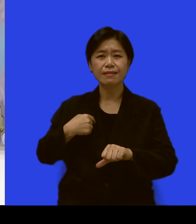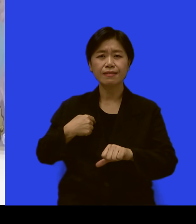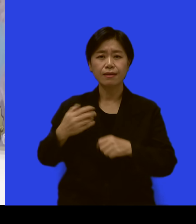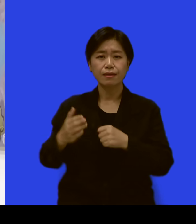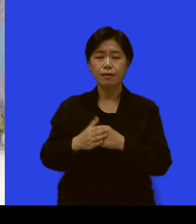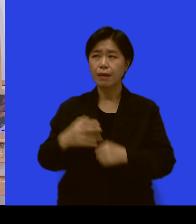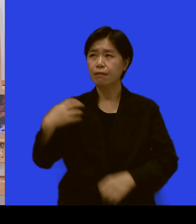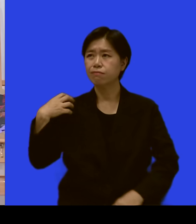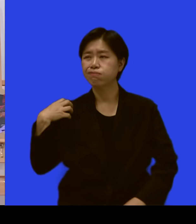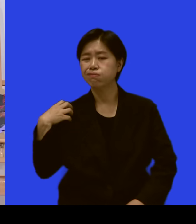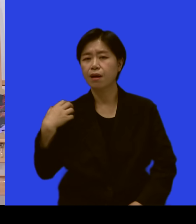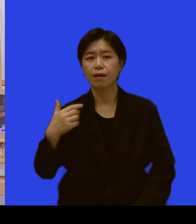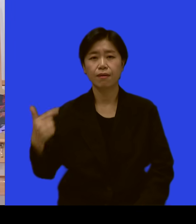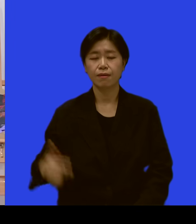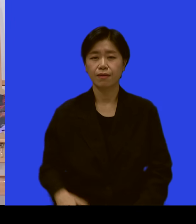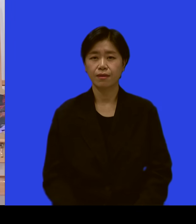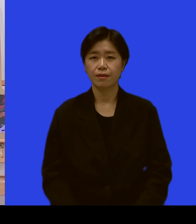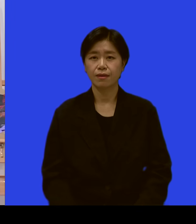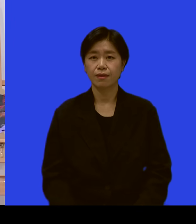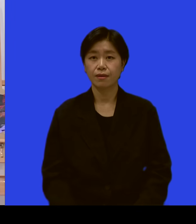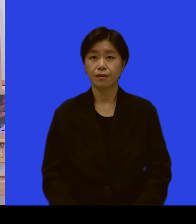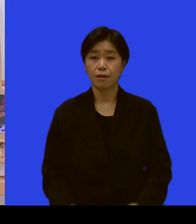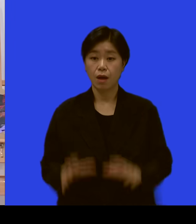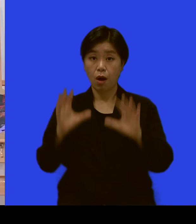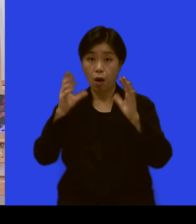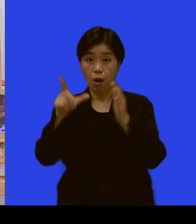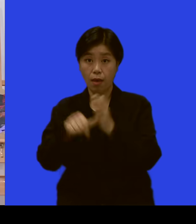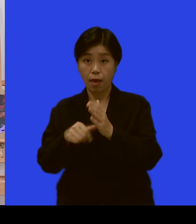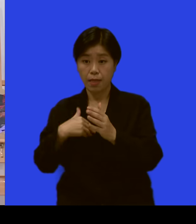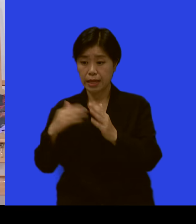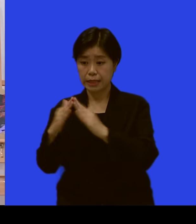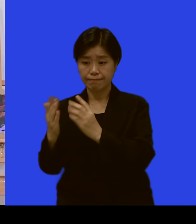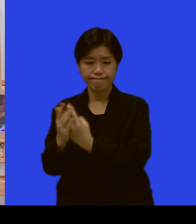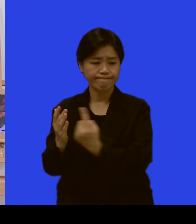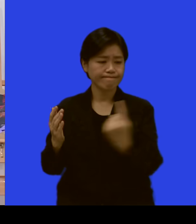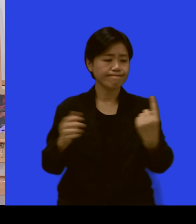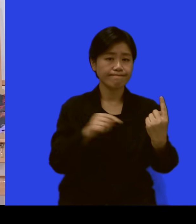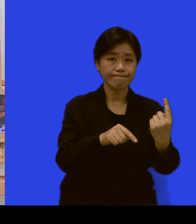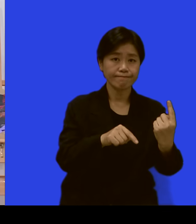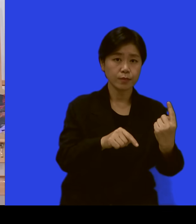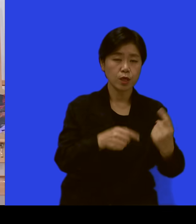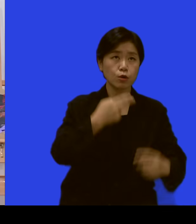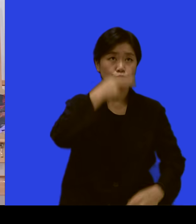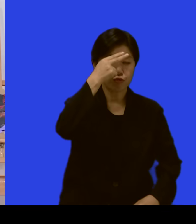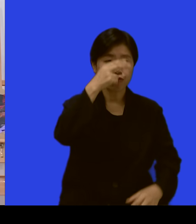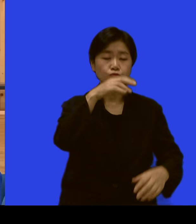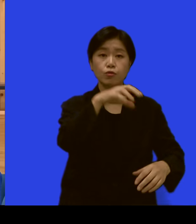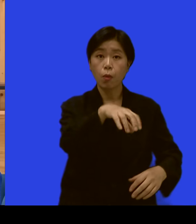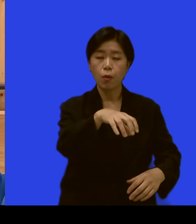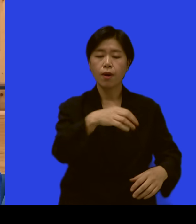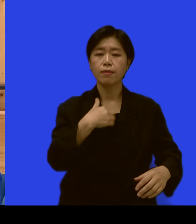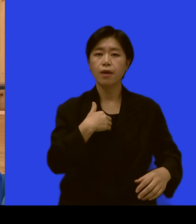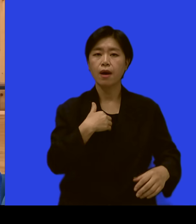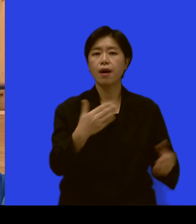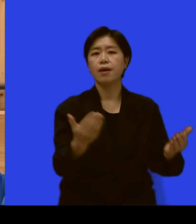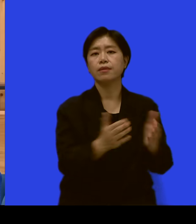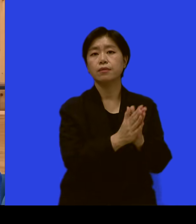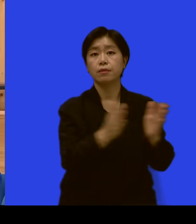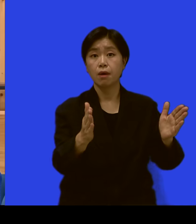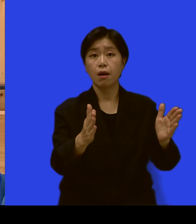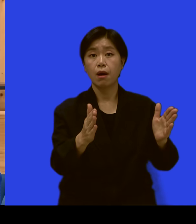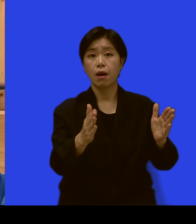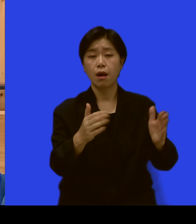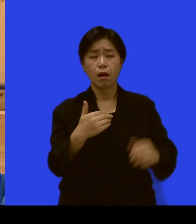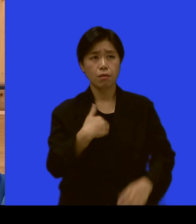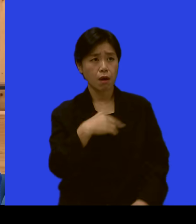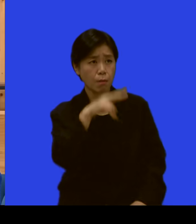네, 네. 근데 제가 어렸을 때 집을 나와서 나이트클럽, 뭐 술집 이런 데서 일을 하는데, 예. 세상에서 가장 자유로워